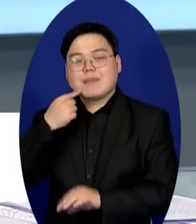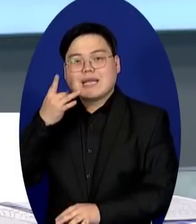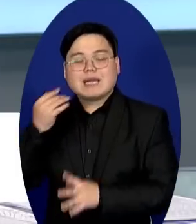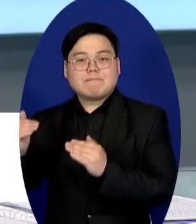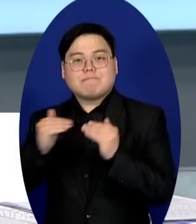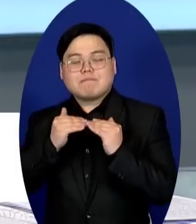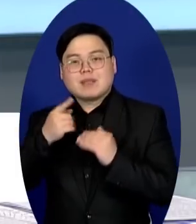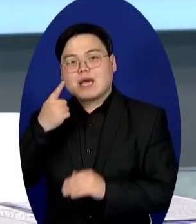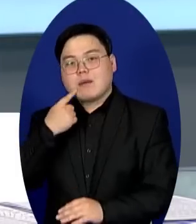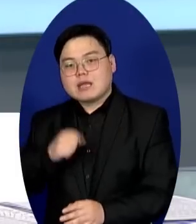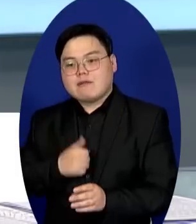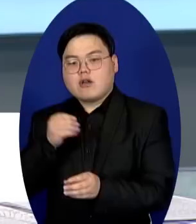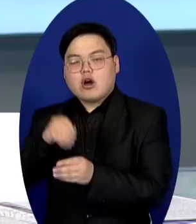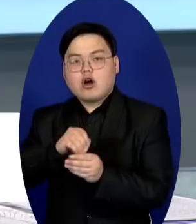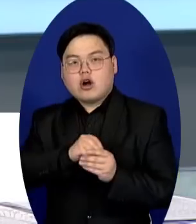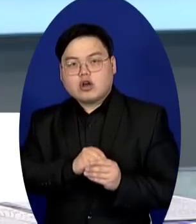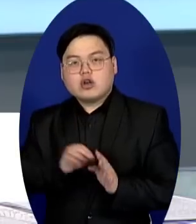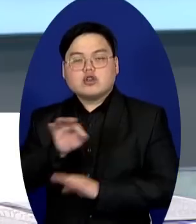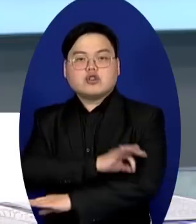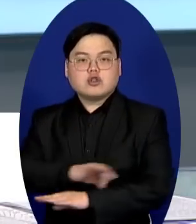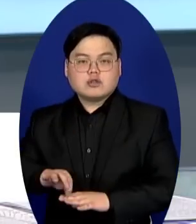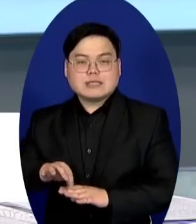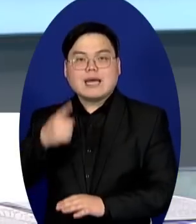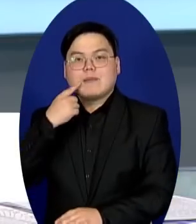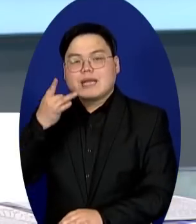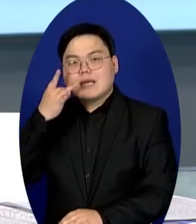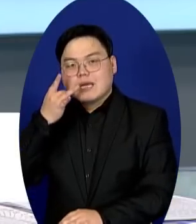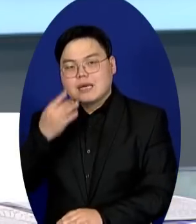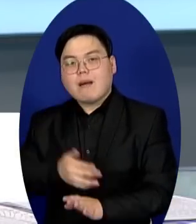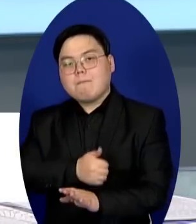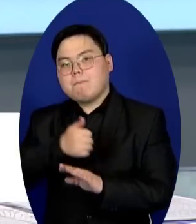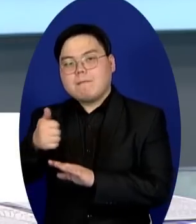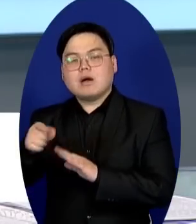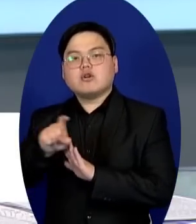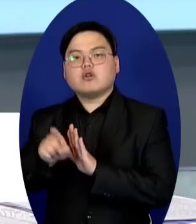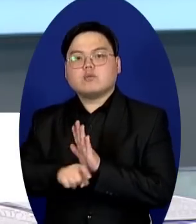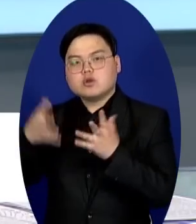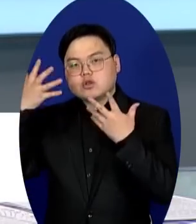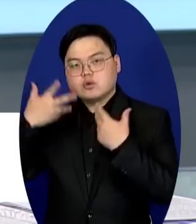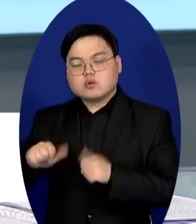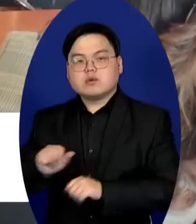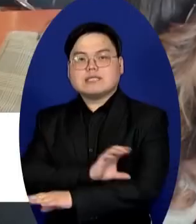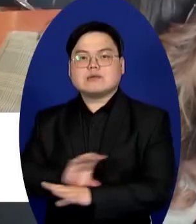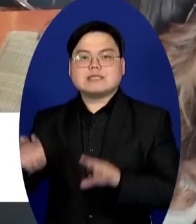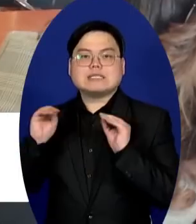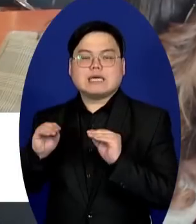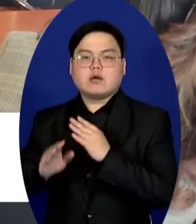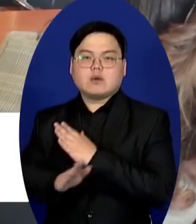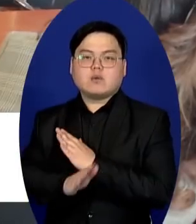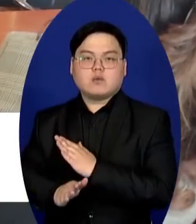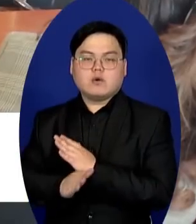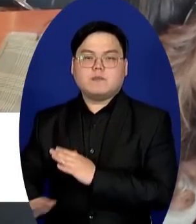болон эмэгтэйчүүдийн оролцоог нэмэгдүүлэх гэсэн төслөөс гендерийн манлайлал сургалтыг зохион байгуулсан байна.